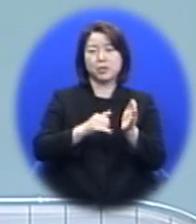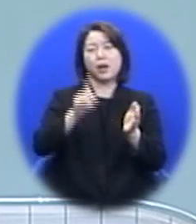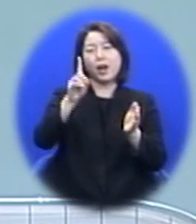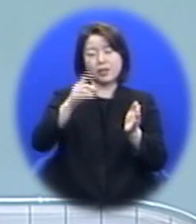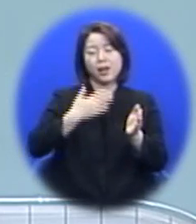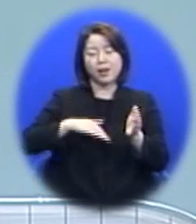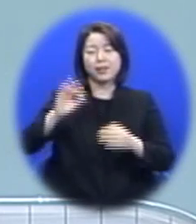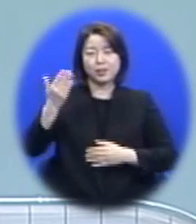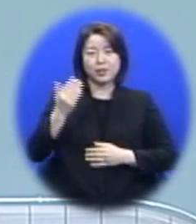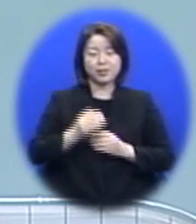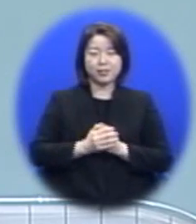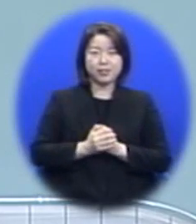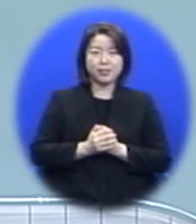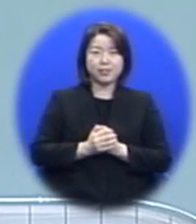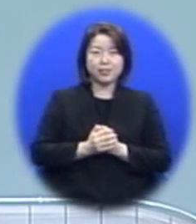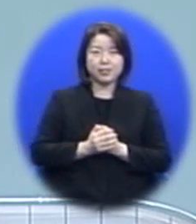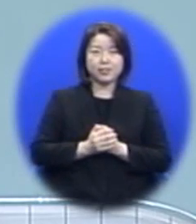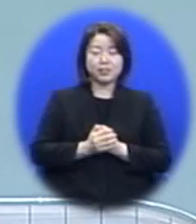알았어요.